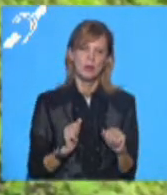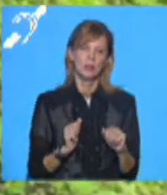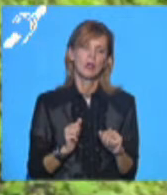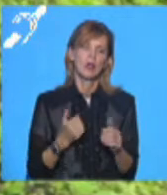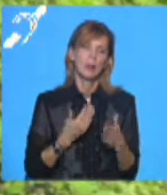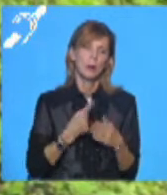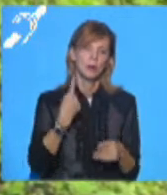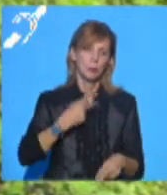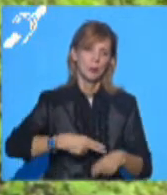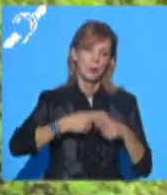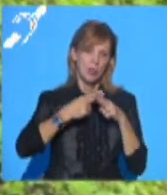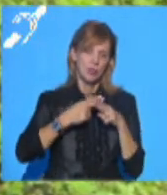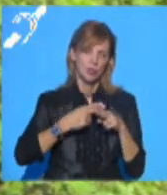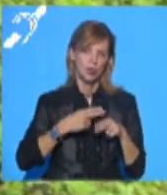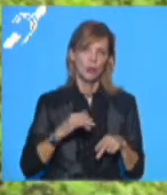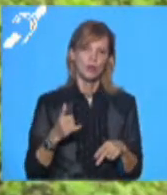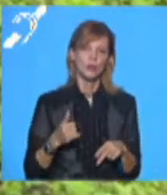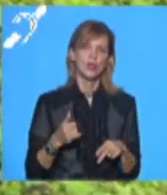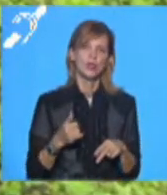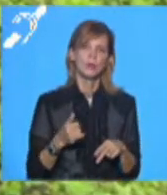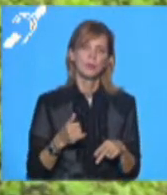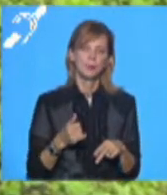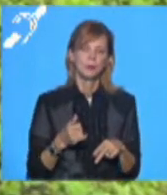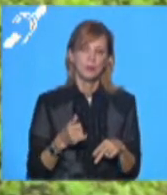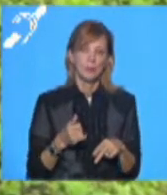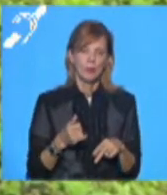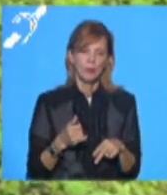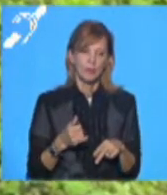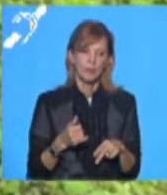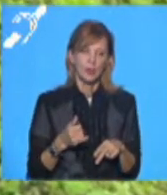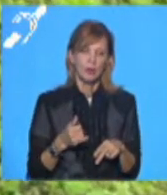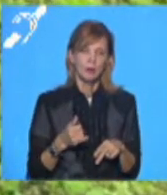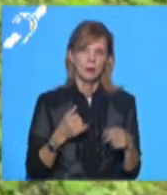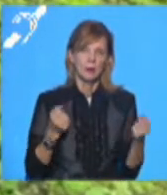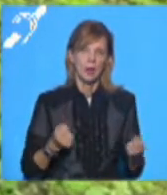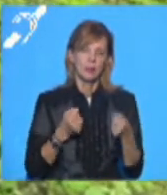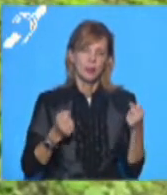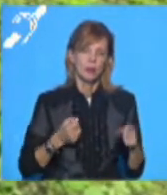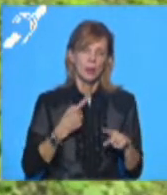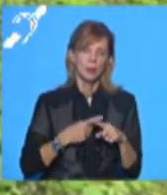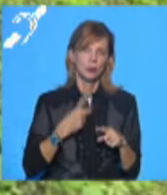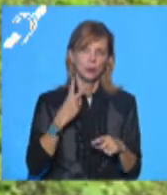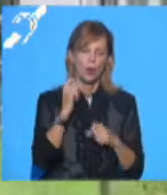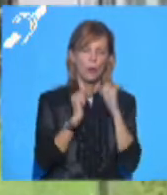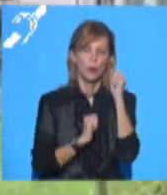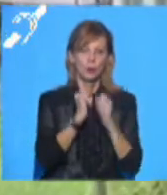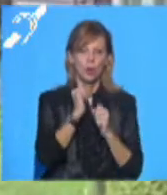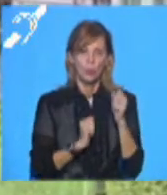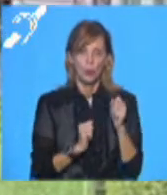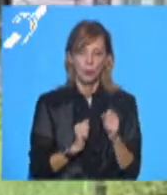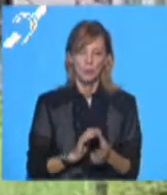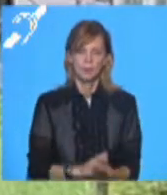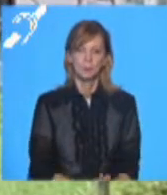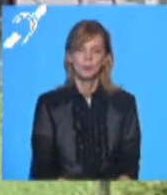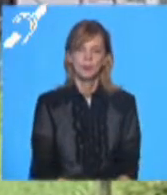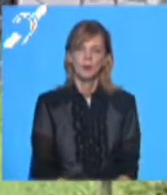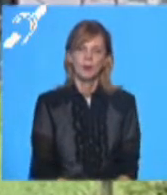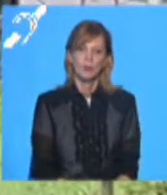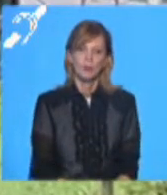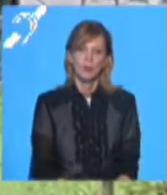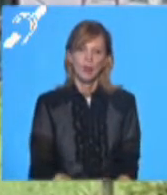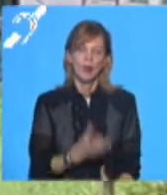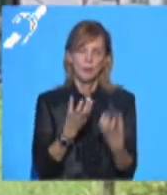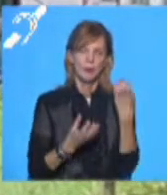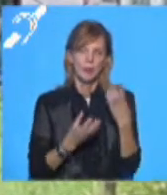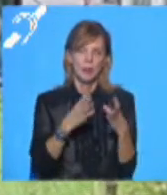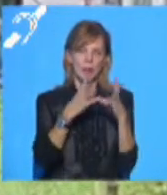ajutor calificat și concomitent cu liniile de stingere ale autospecialelor s-a acționat și cu 2 motopompe alimentate din surse naturale.